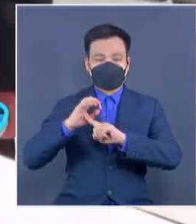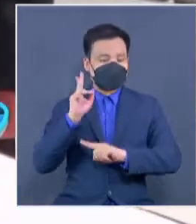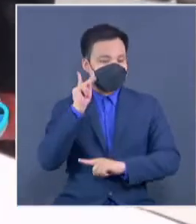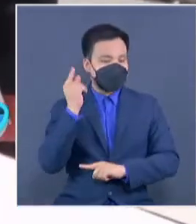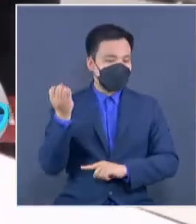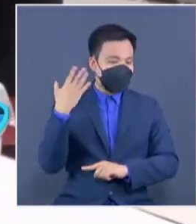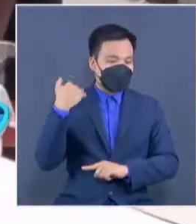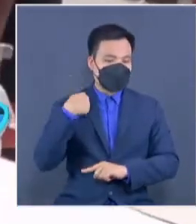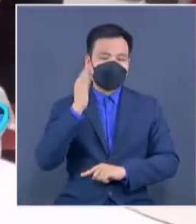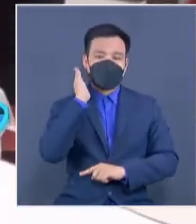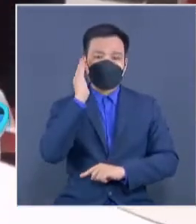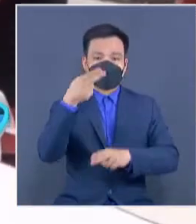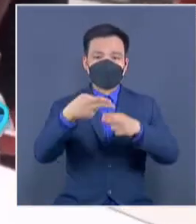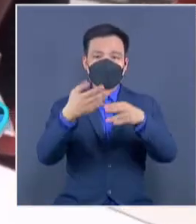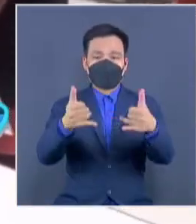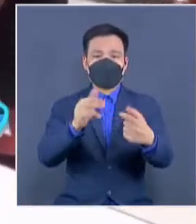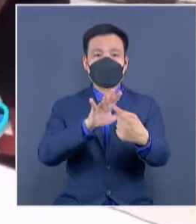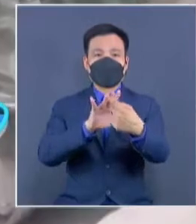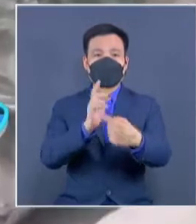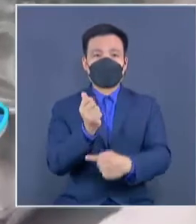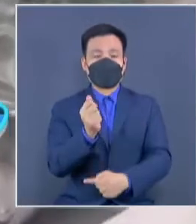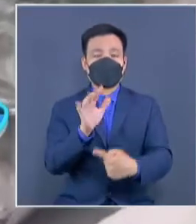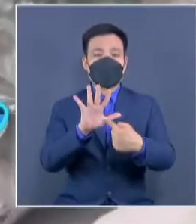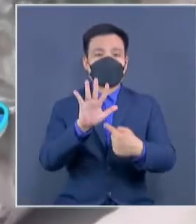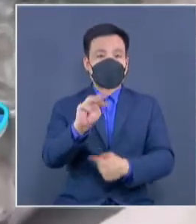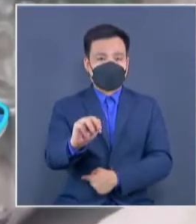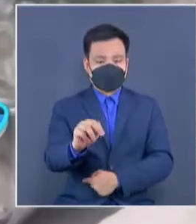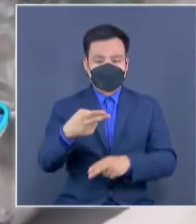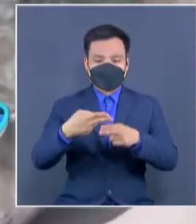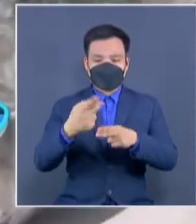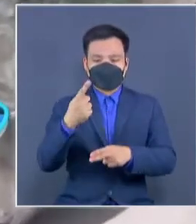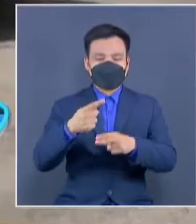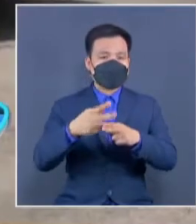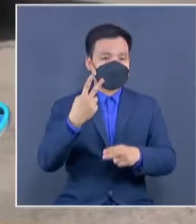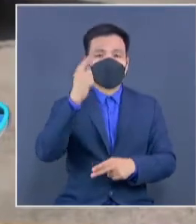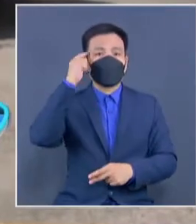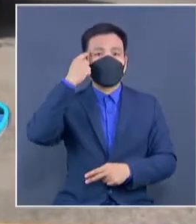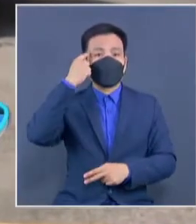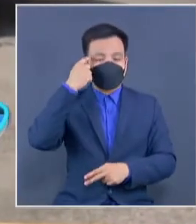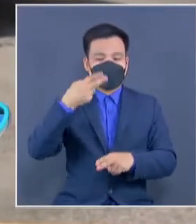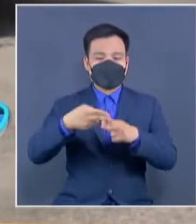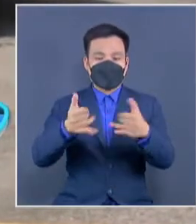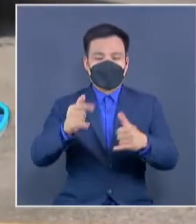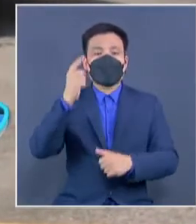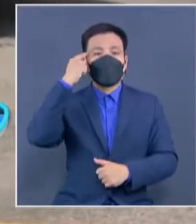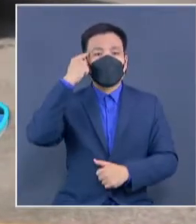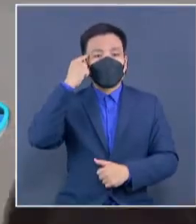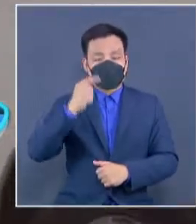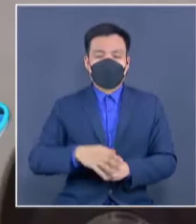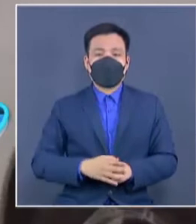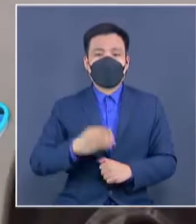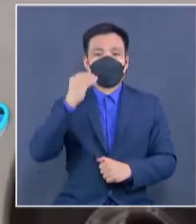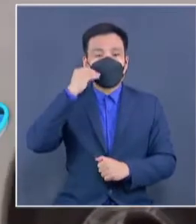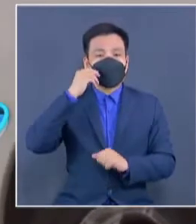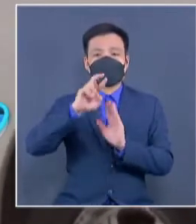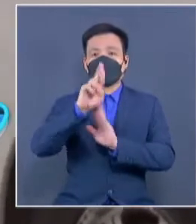ามีชายคนหนึ่งชื่อว่านายเอ็มฮะนายเอ็มเนี่ยไม่ทราบชื่อจริงไม่ทราบนามสกุลจริงนะครับนายเอ็มเป็นชาวจังหวัดเชียง